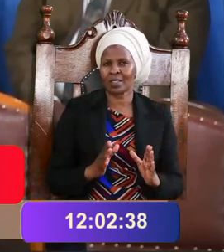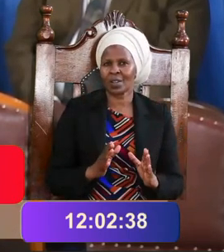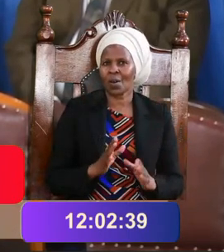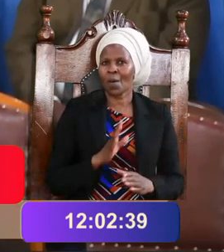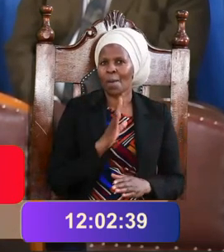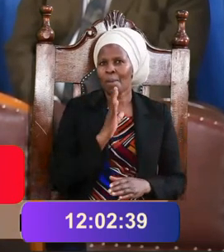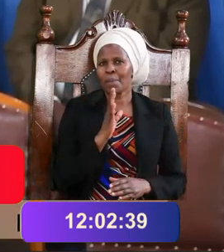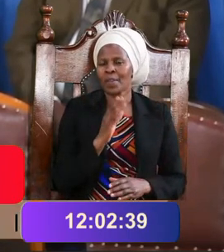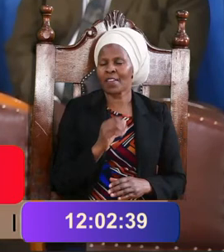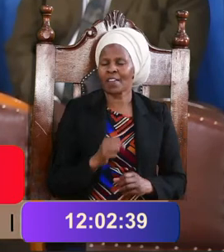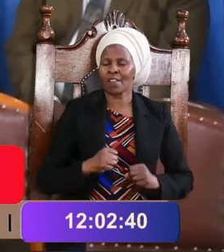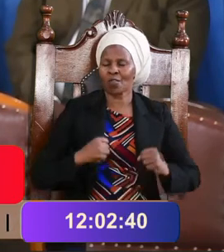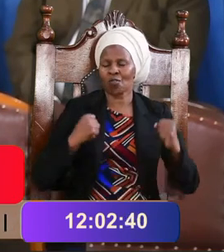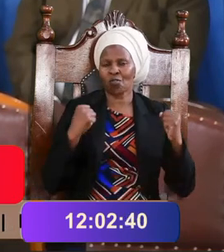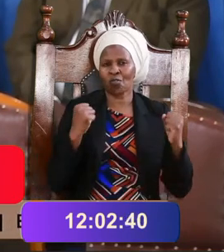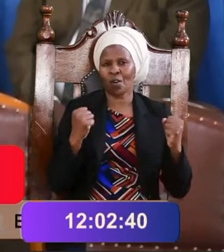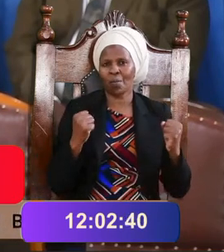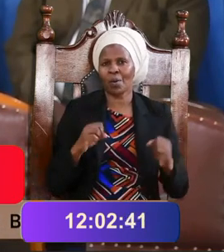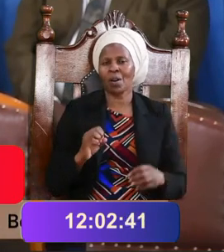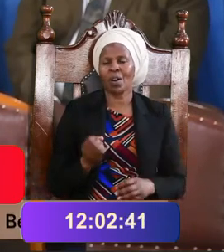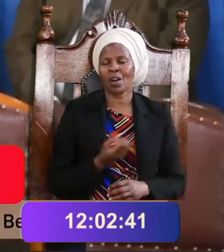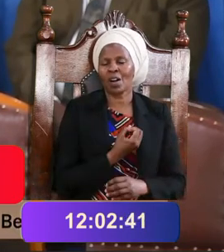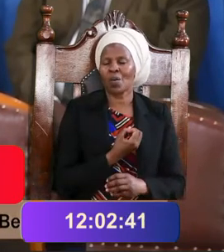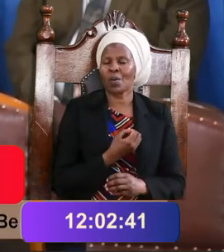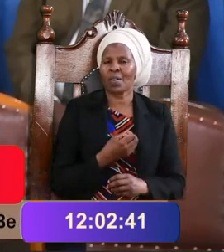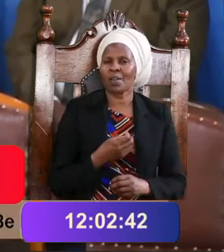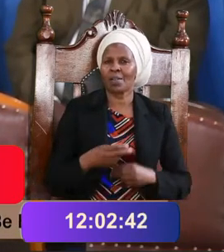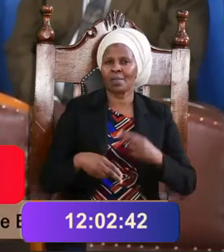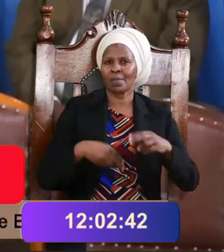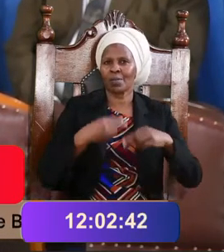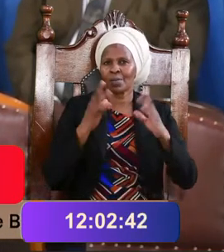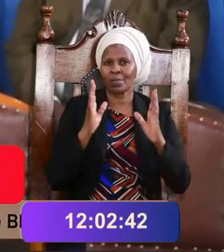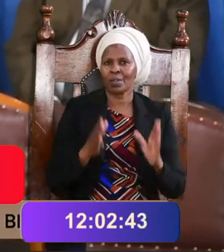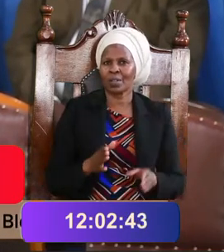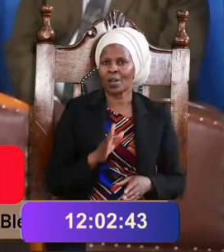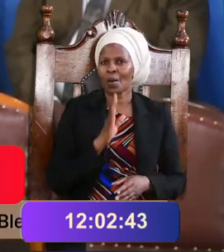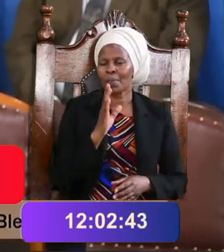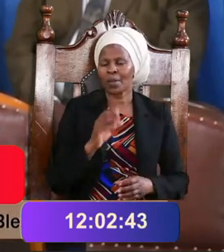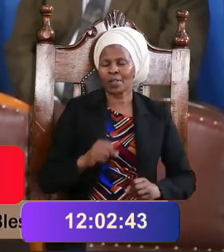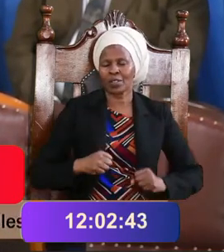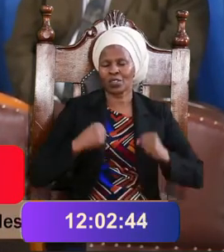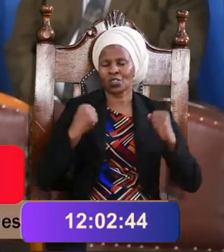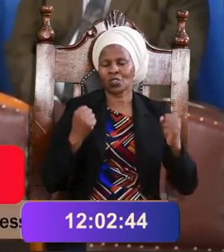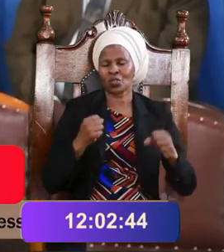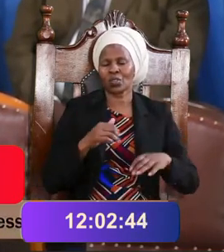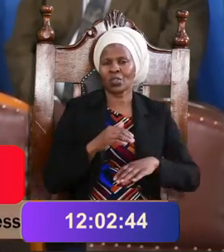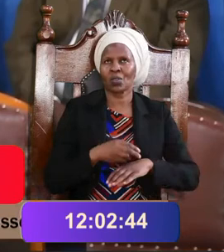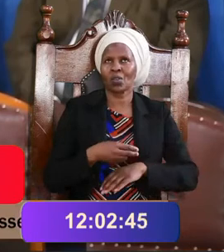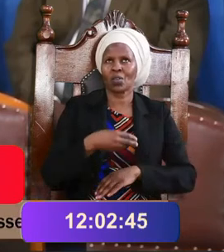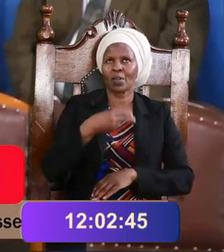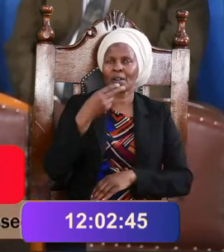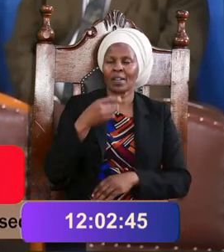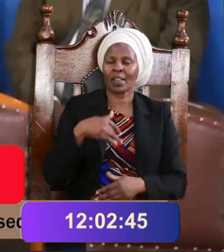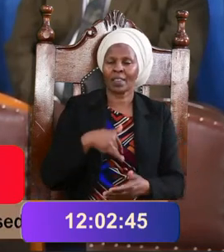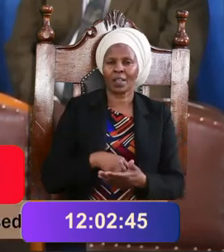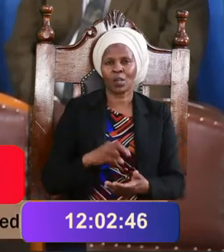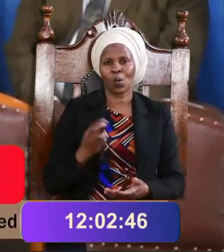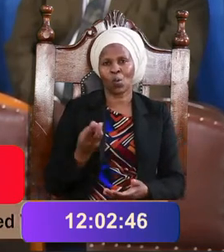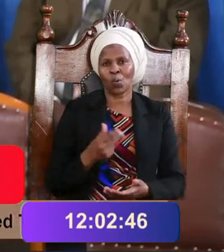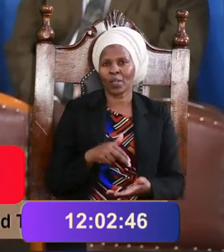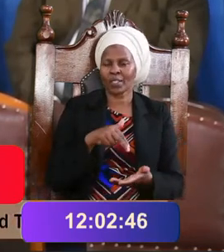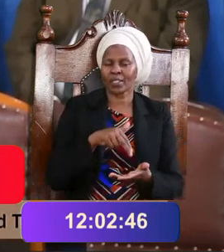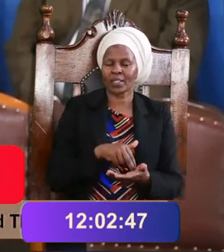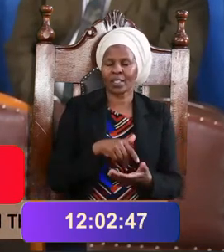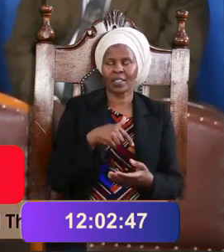kutishwa, hozana yetu isiwe ya kubadilishwa, lakini ikae juu, ili tusimame vile